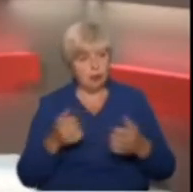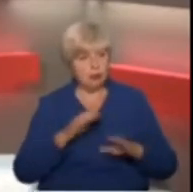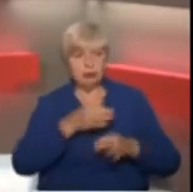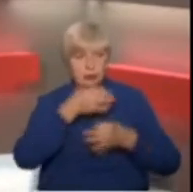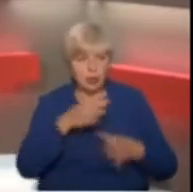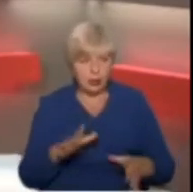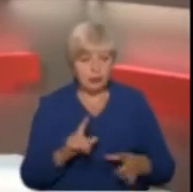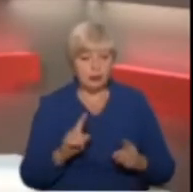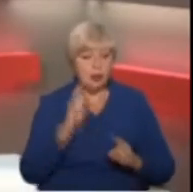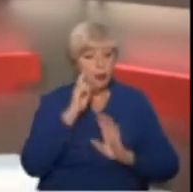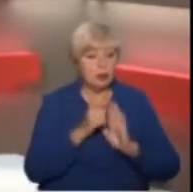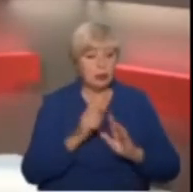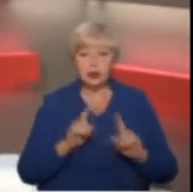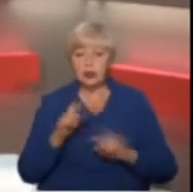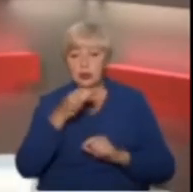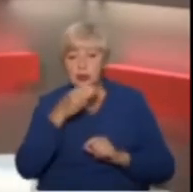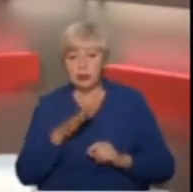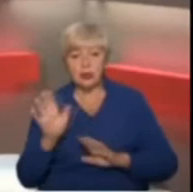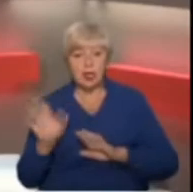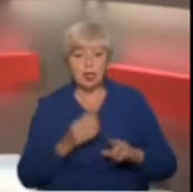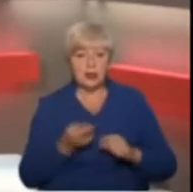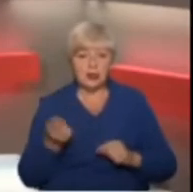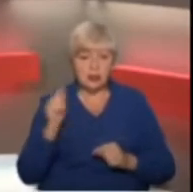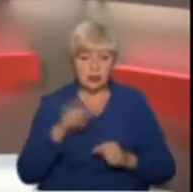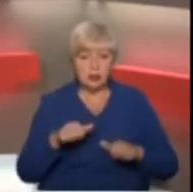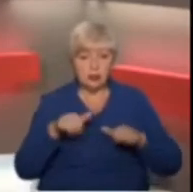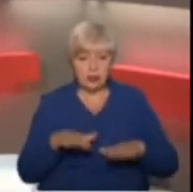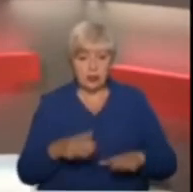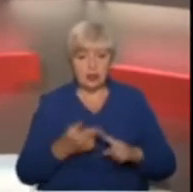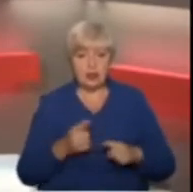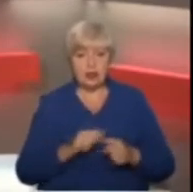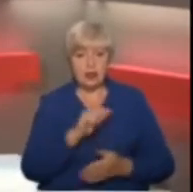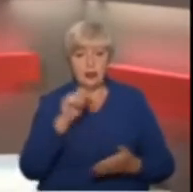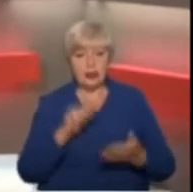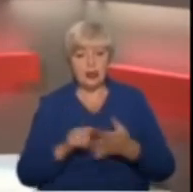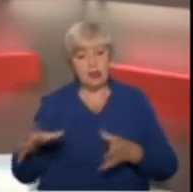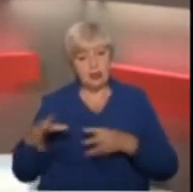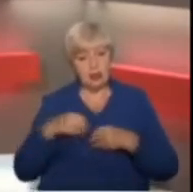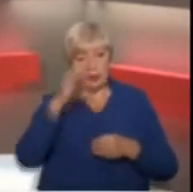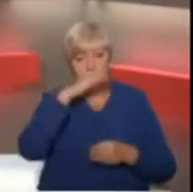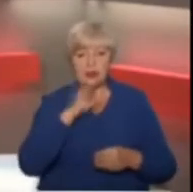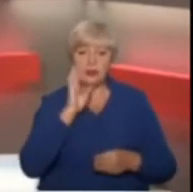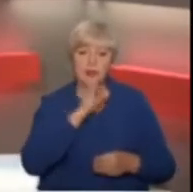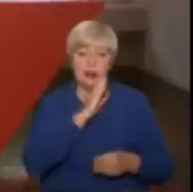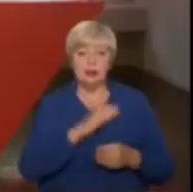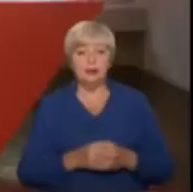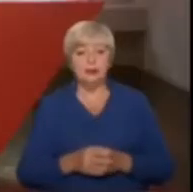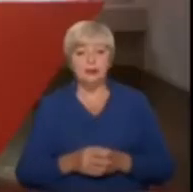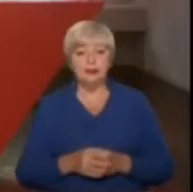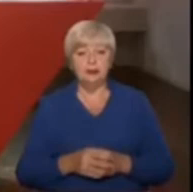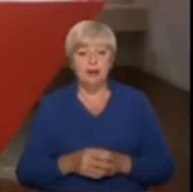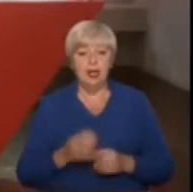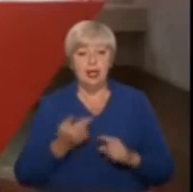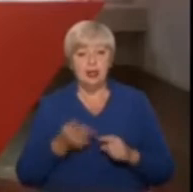що саме не так. І після цього вирішити це питання разом з батьками, адміністрацією закладу. Тобто